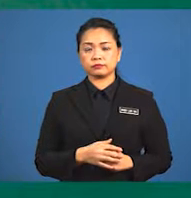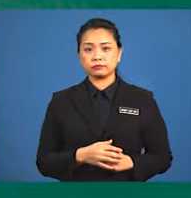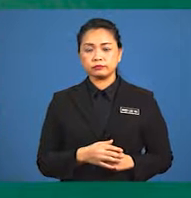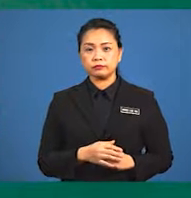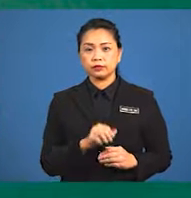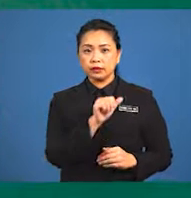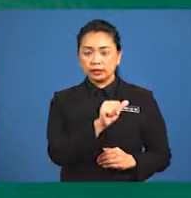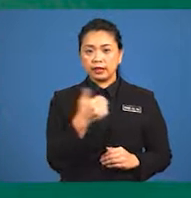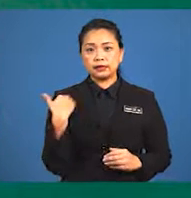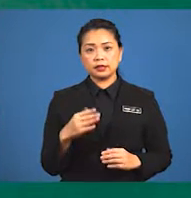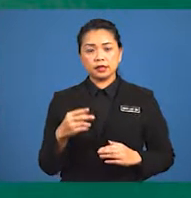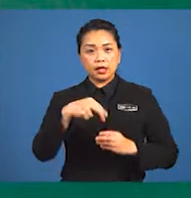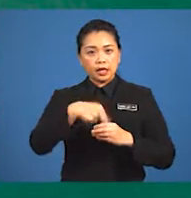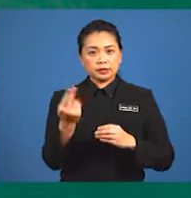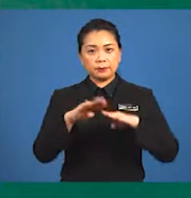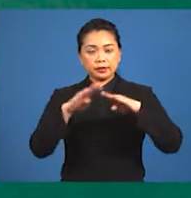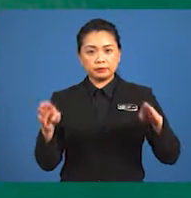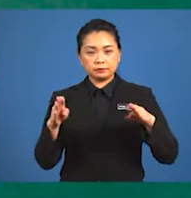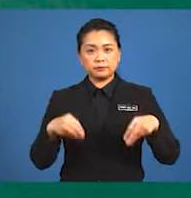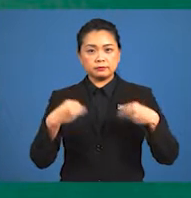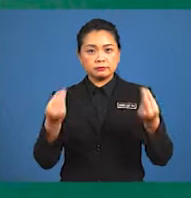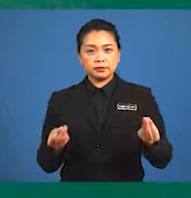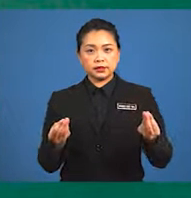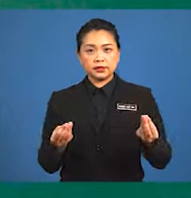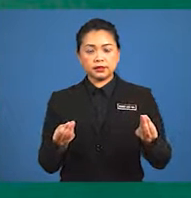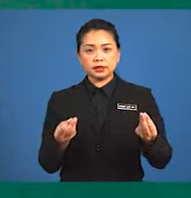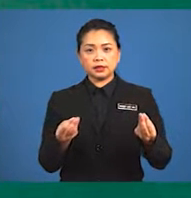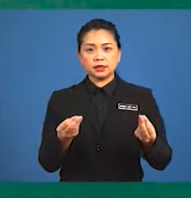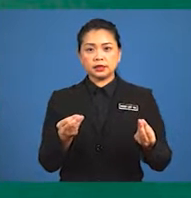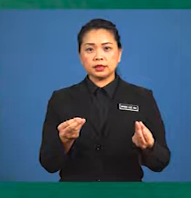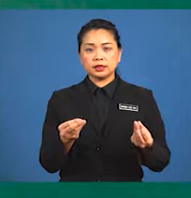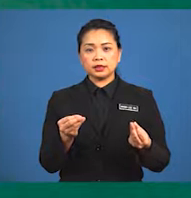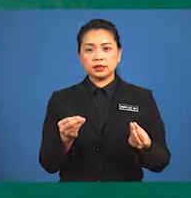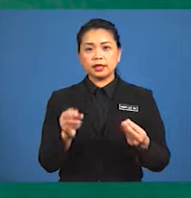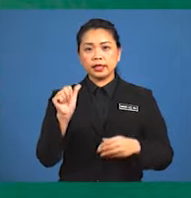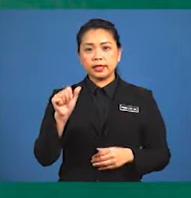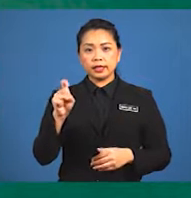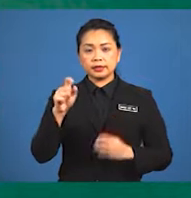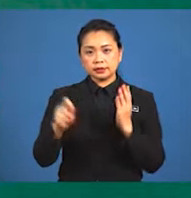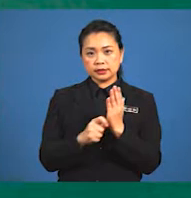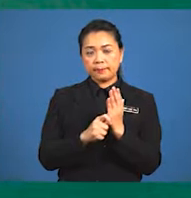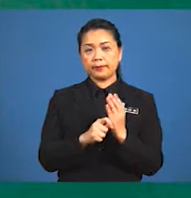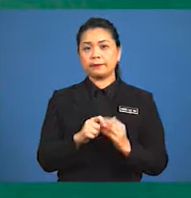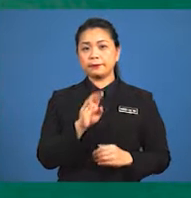A ialah hasil pembezaan bagi ungkapan AX tambah B.